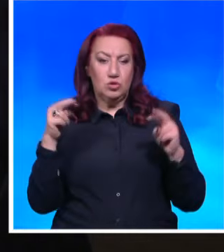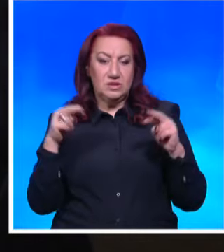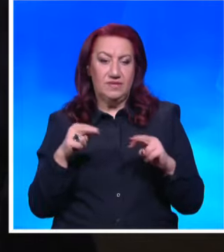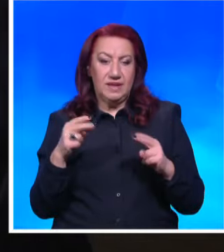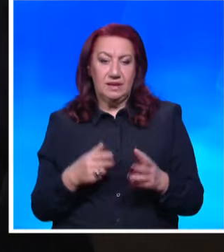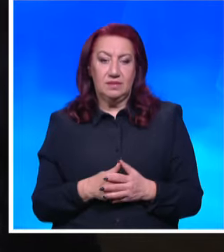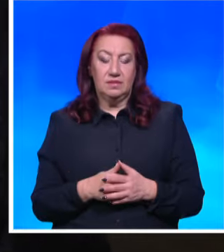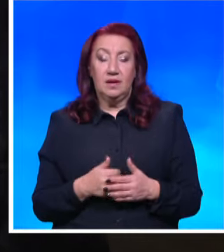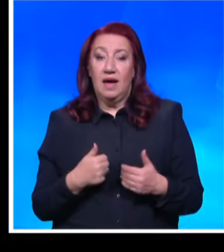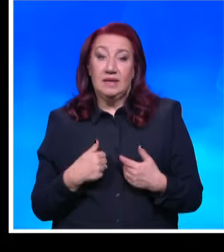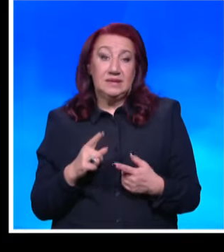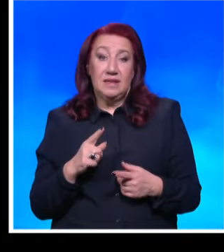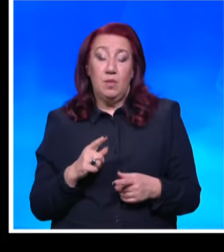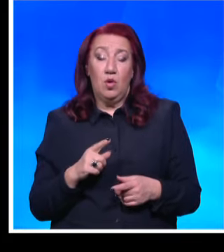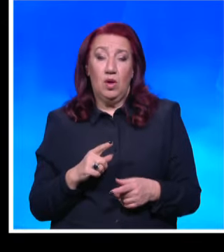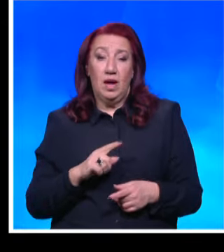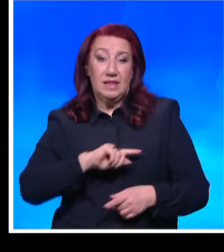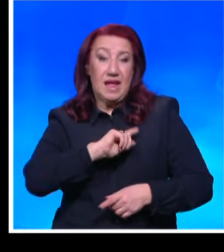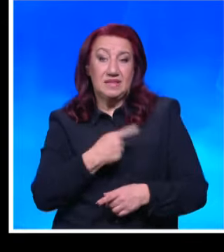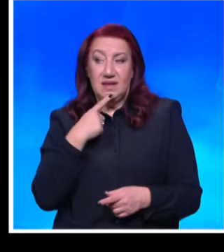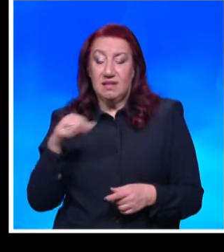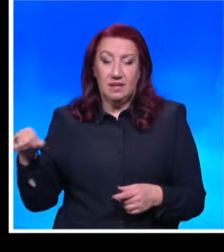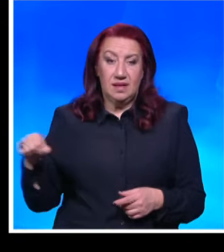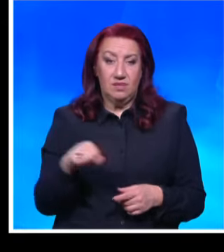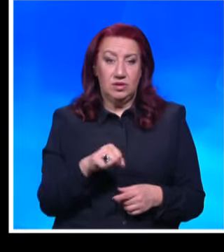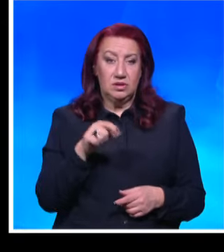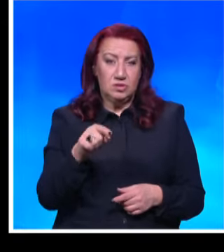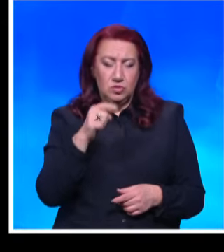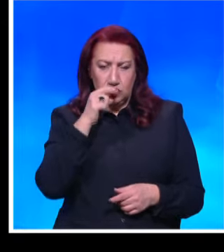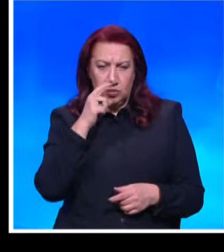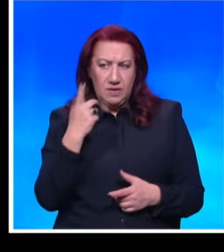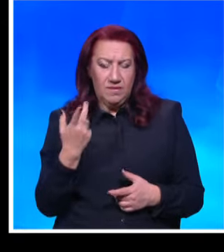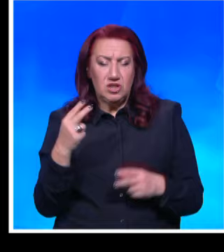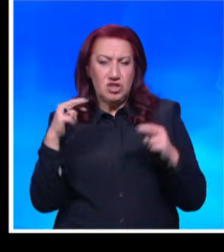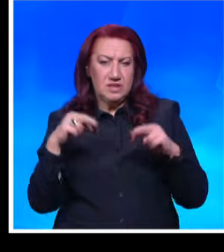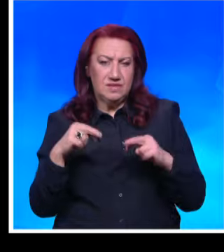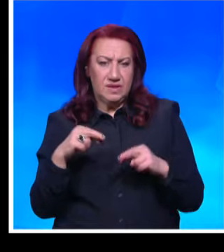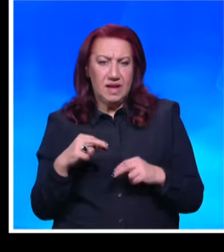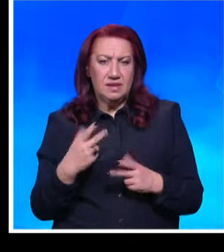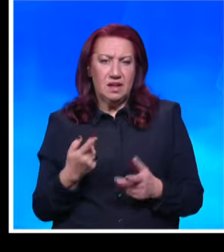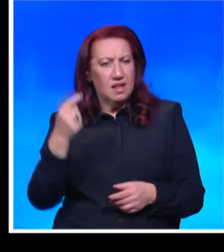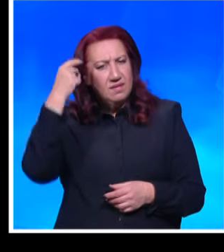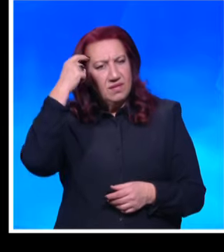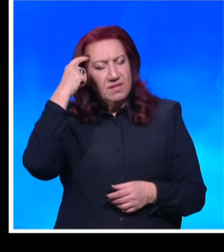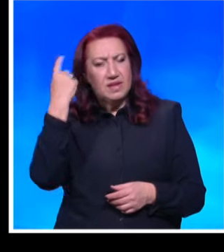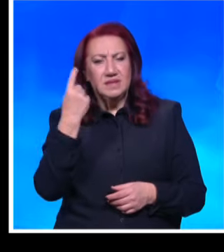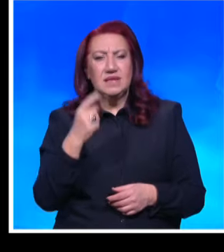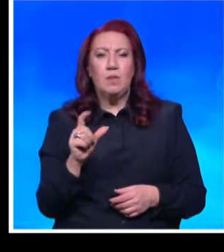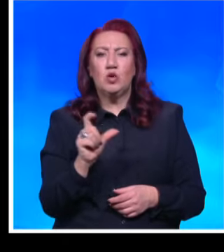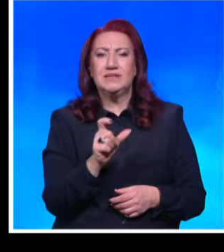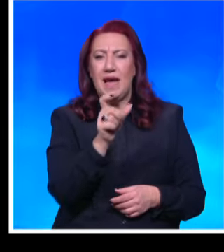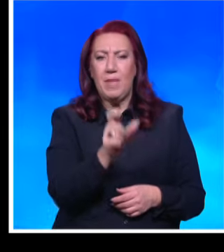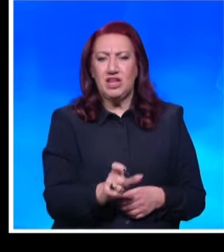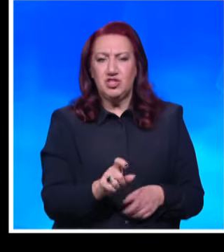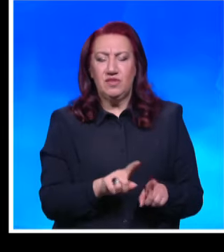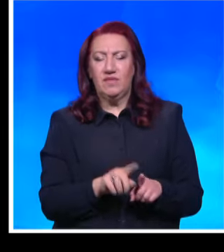пред съда на сила. Нали? Този ключов свидетел е Елена Йорданова в главата само на Семерджиев и на неговата защита. И въобще